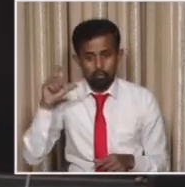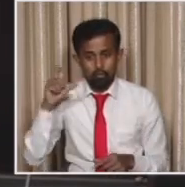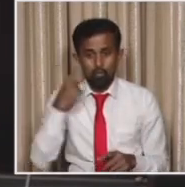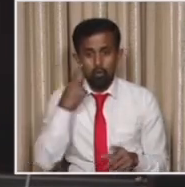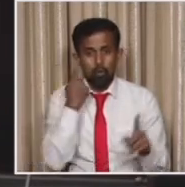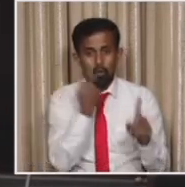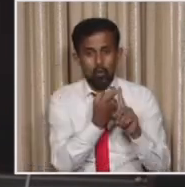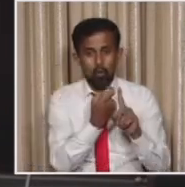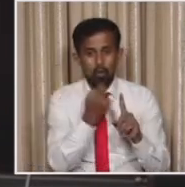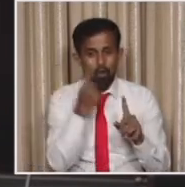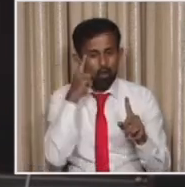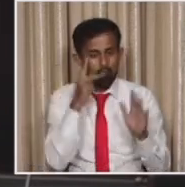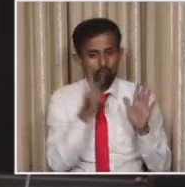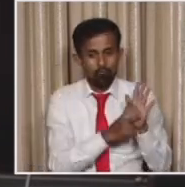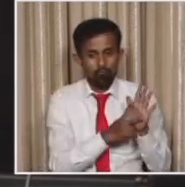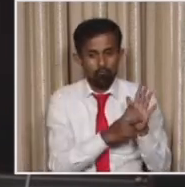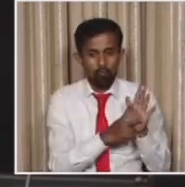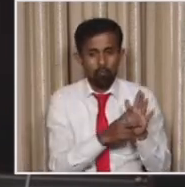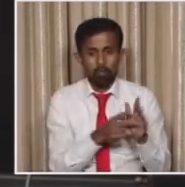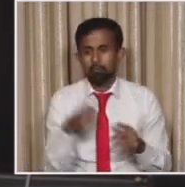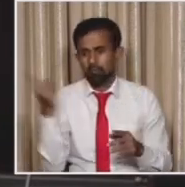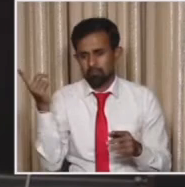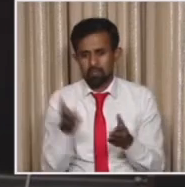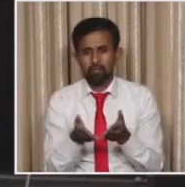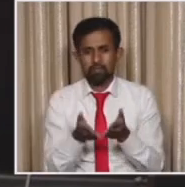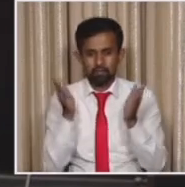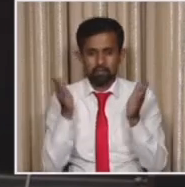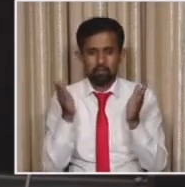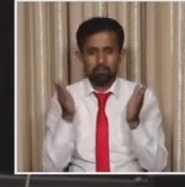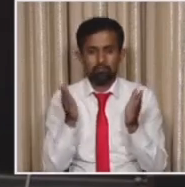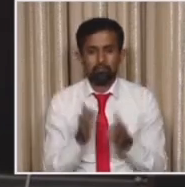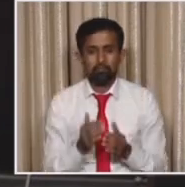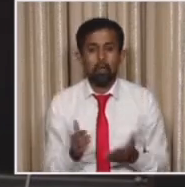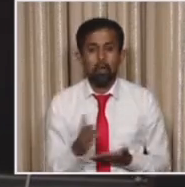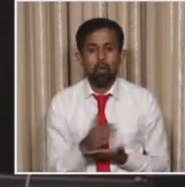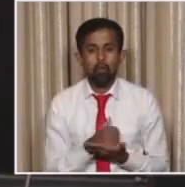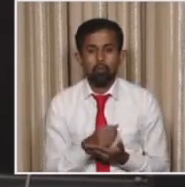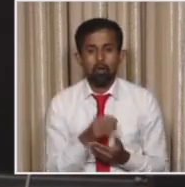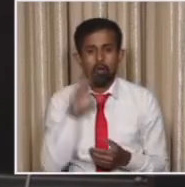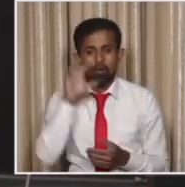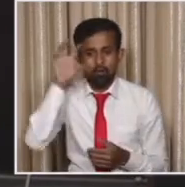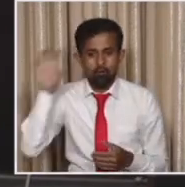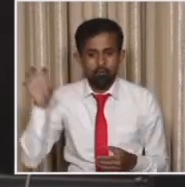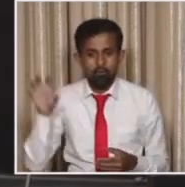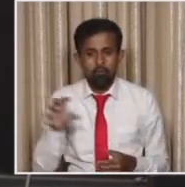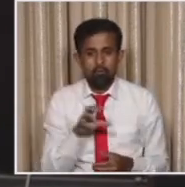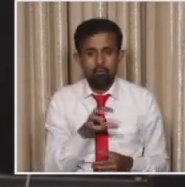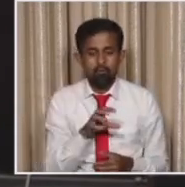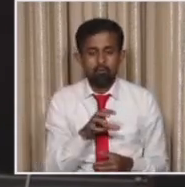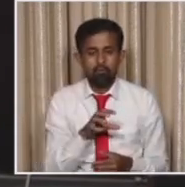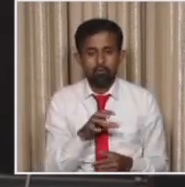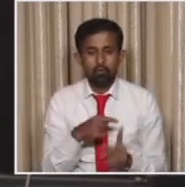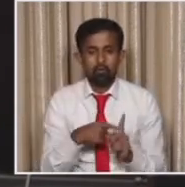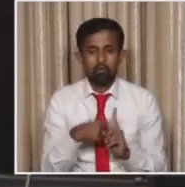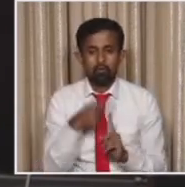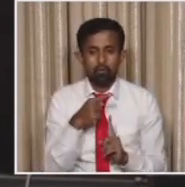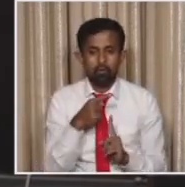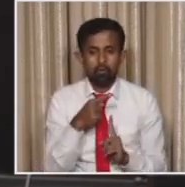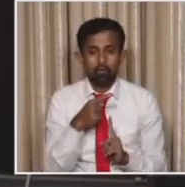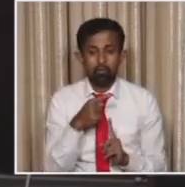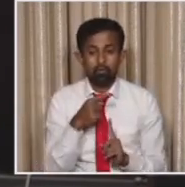කොරියාව ගත්තත්, වියට්නාමය ගත්තත්, අපි අල්ලපු රට ඉන්දියාව ගත්තත් ඒ සියලුම රටවල් ඔය කියන තැනට දියුණු වුණේ